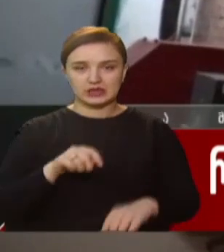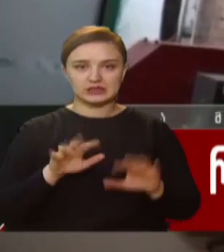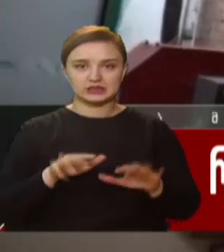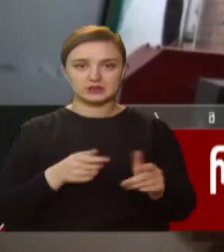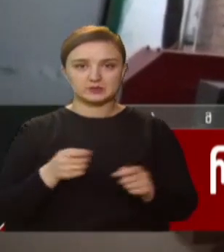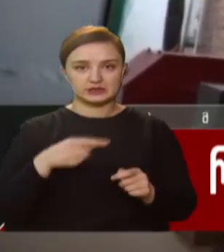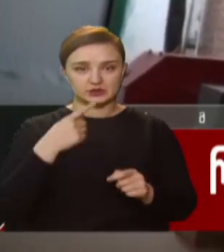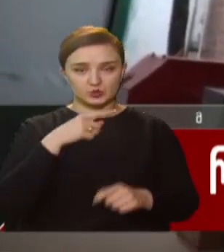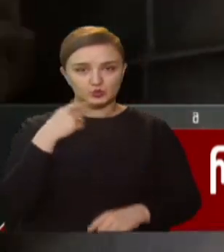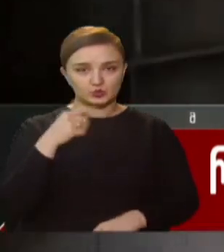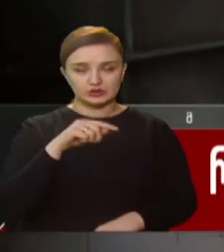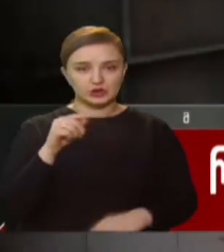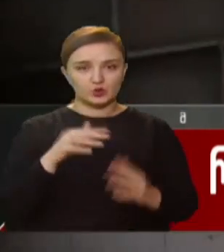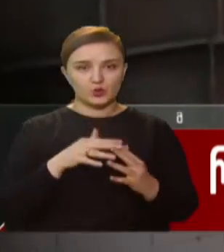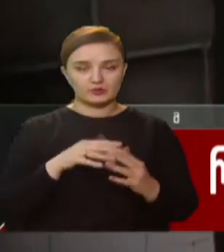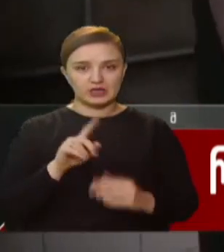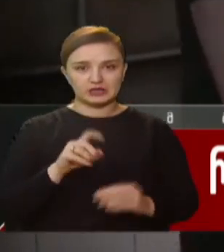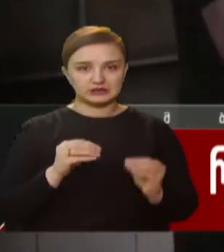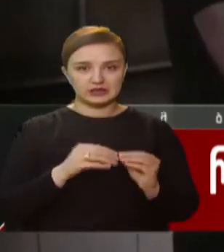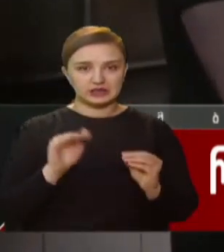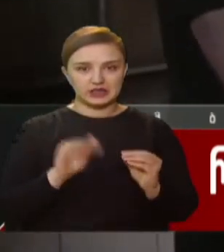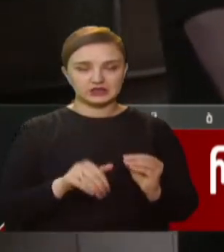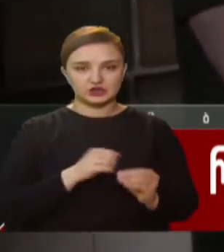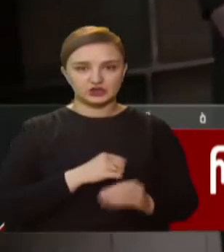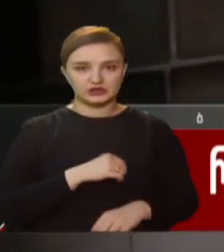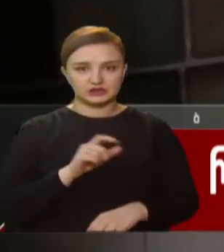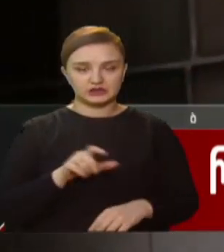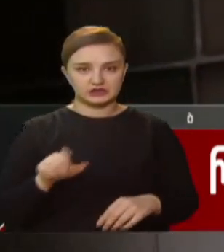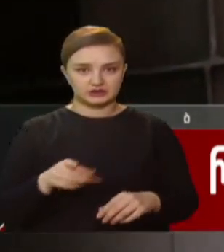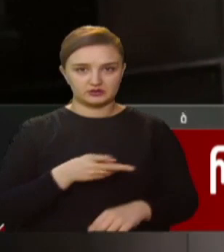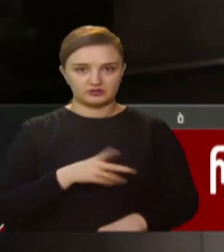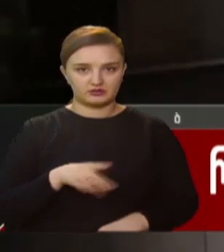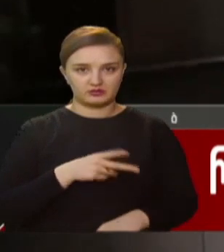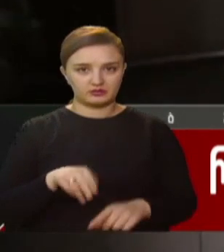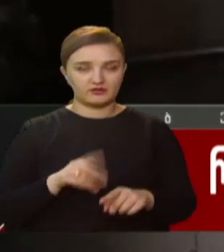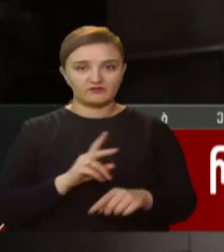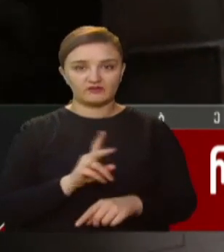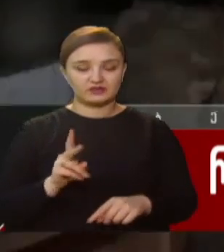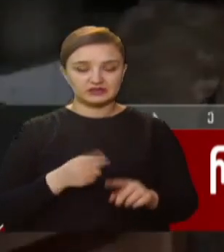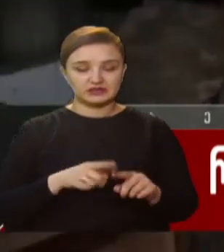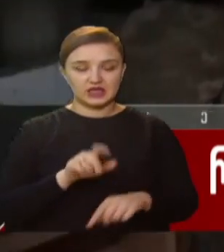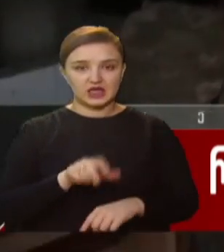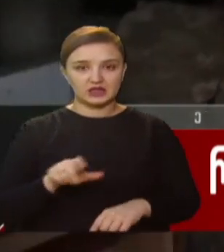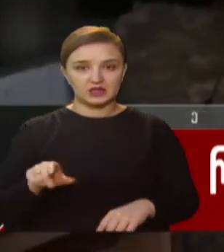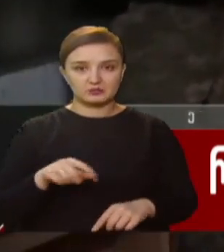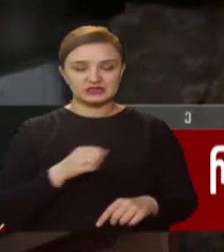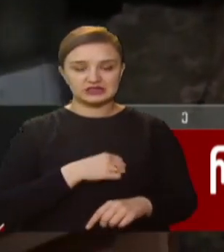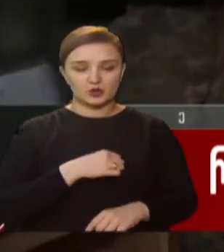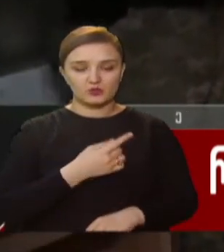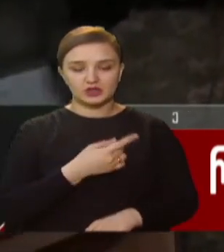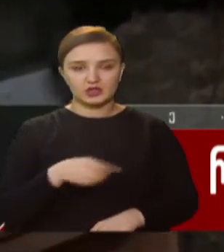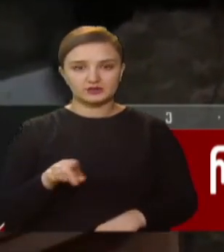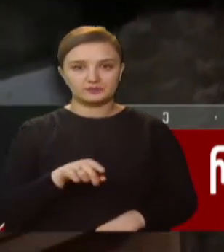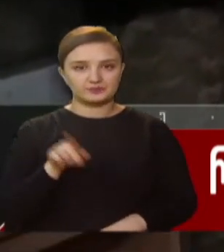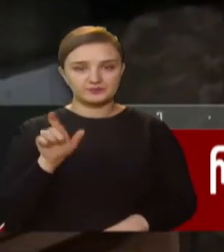prezidentis tkmit rusetma omshi 110.000 jariskatsi dakarga da isini vins es adamianebis saomrad gagzavna